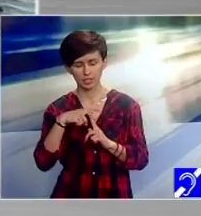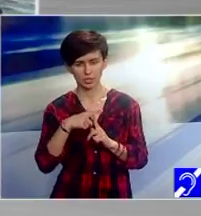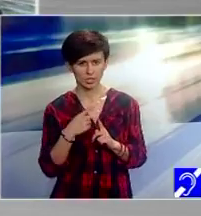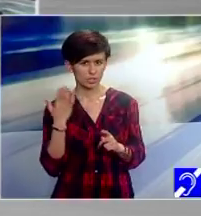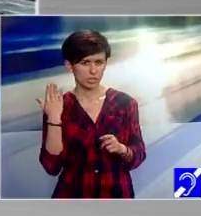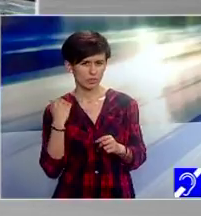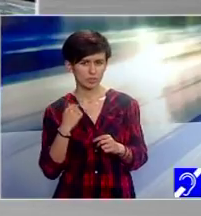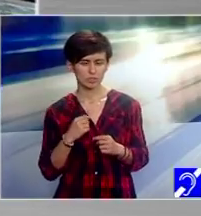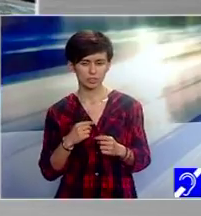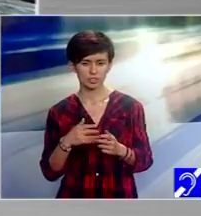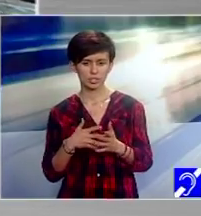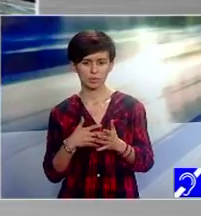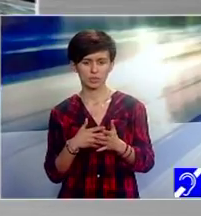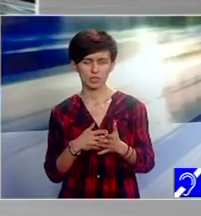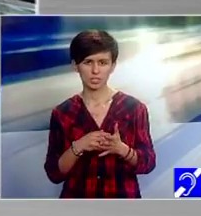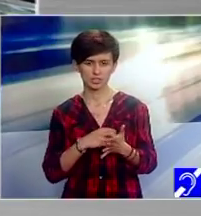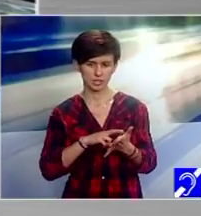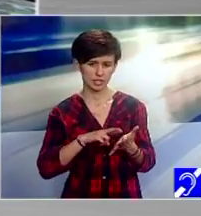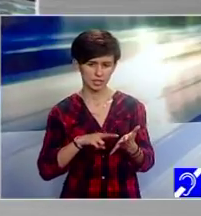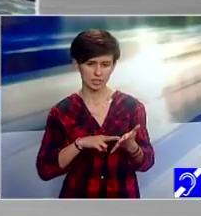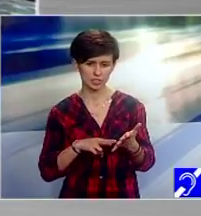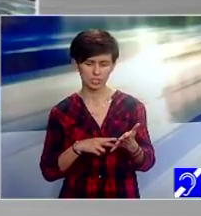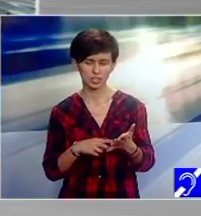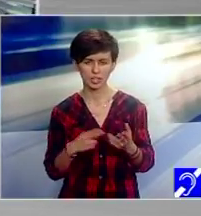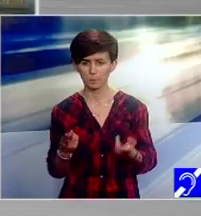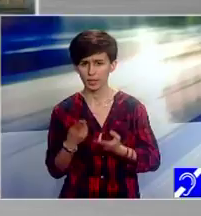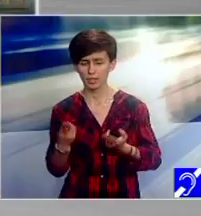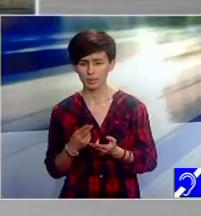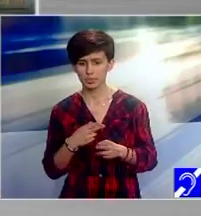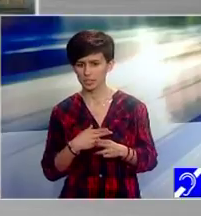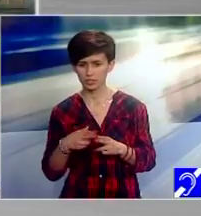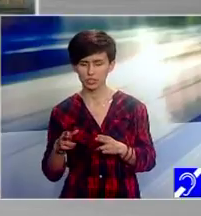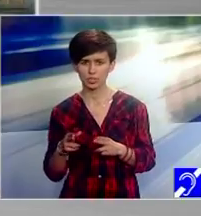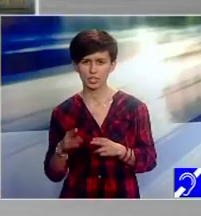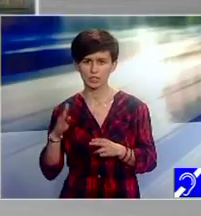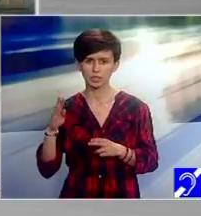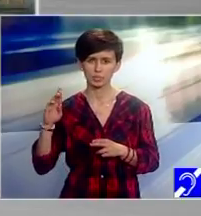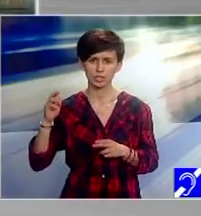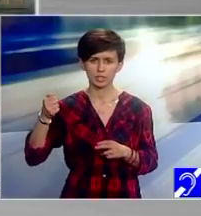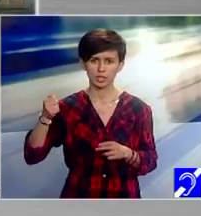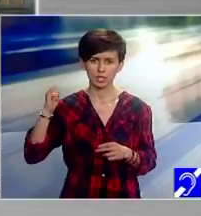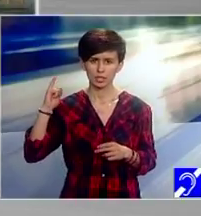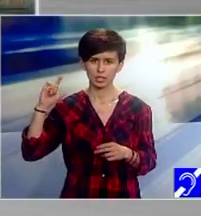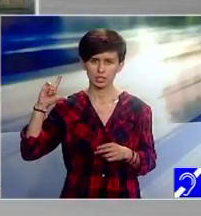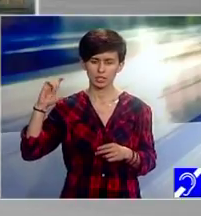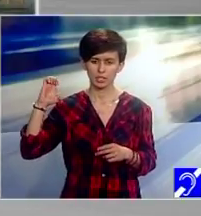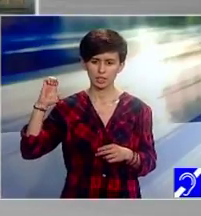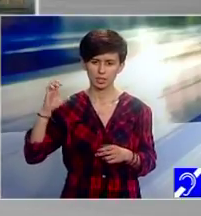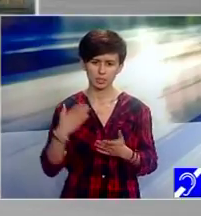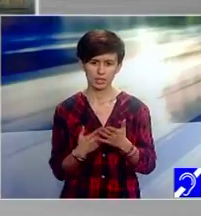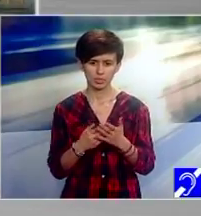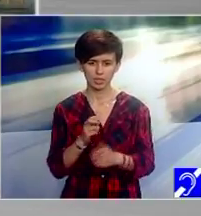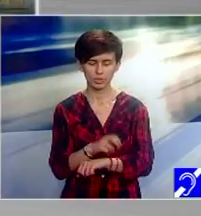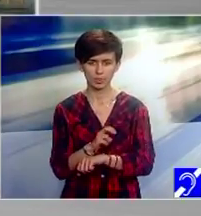citire rapidă și corectă Braille, unde au participat elevi atât din gimnaziu cât și din liceu, de la cele